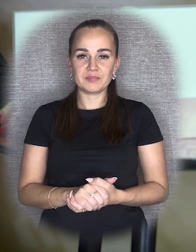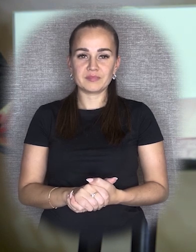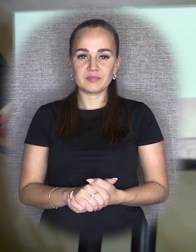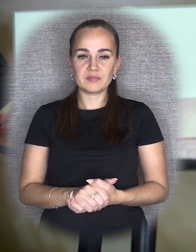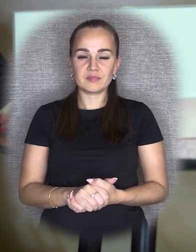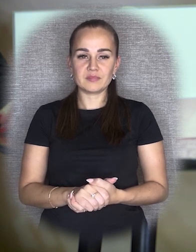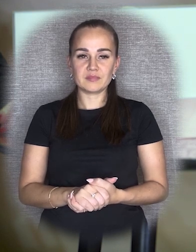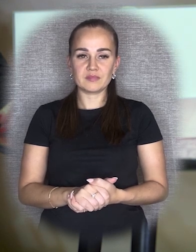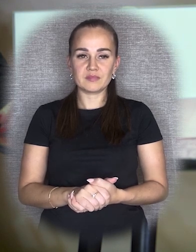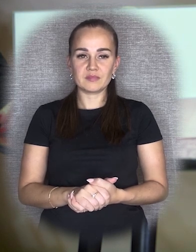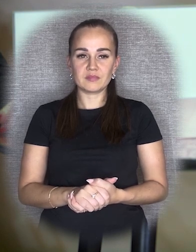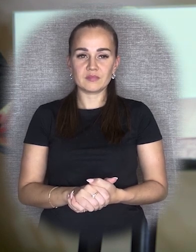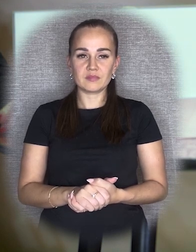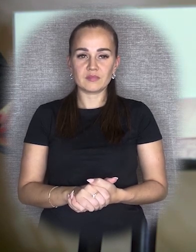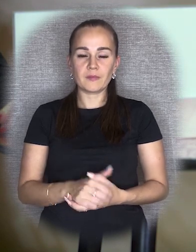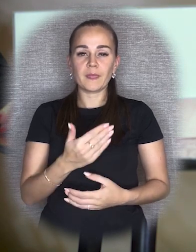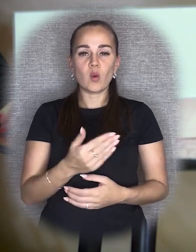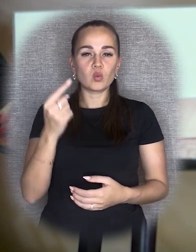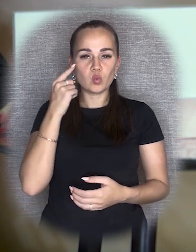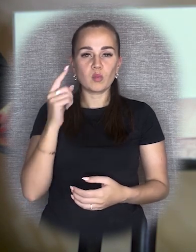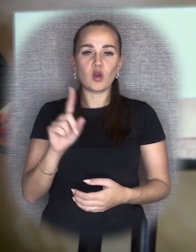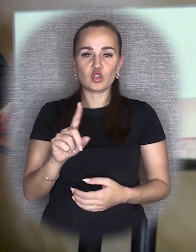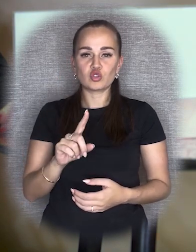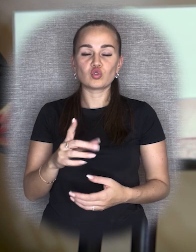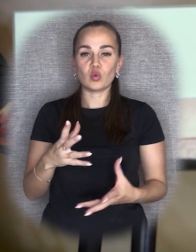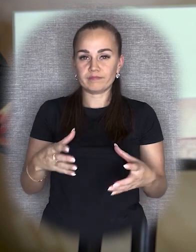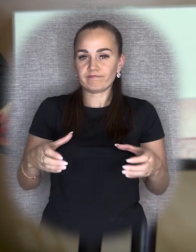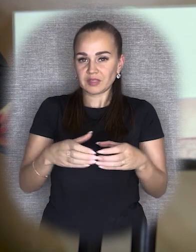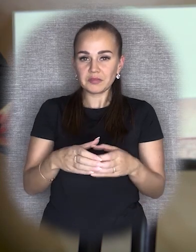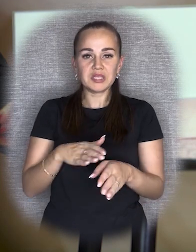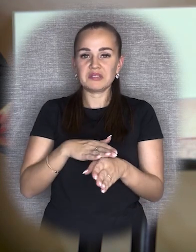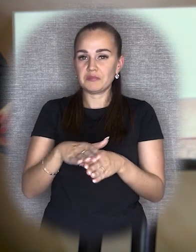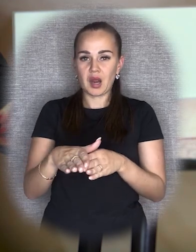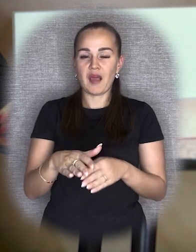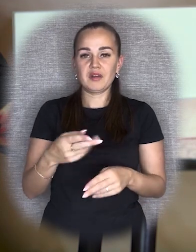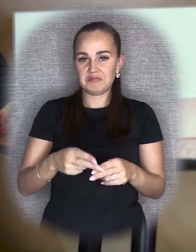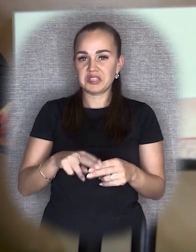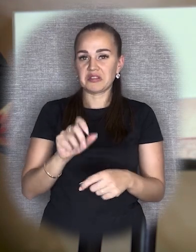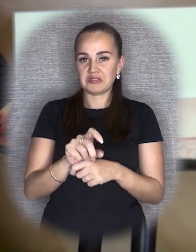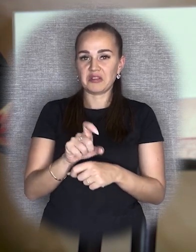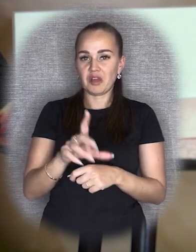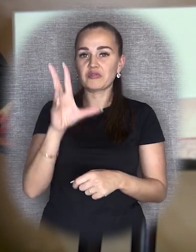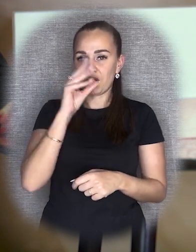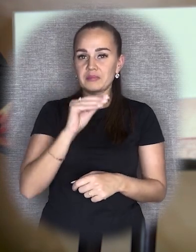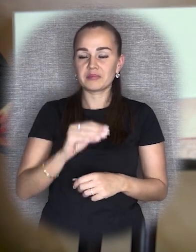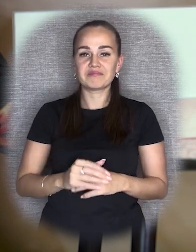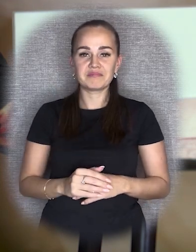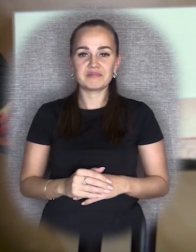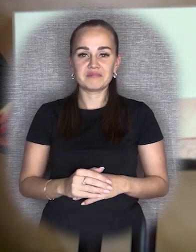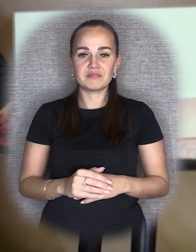как сказать, я думаю, что мы общей командой справились с этой задачей.